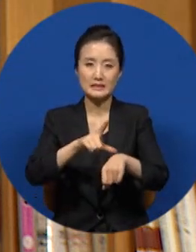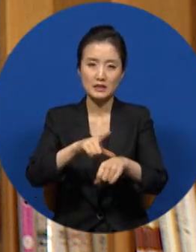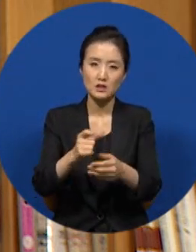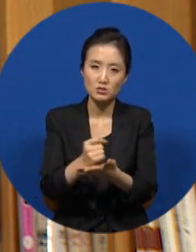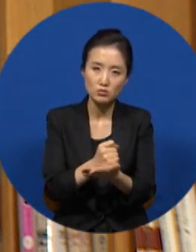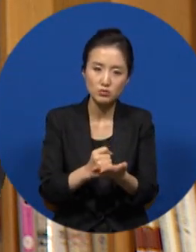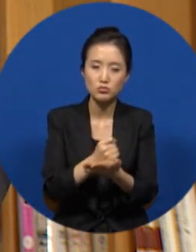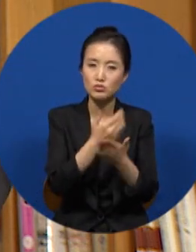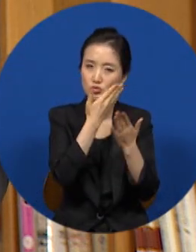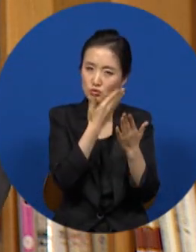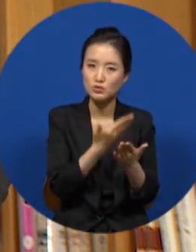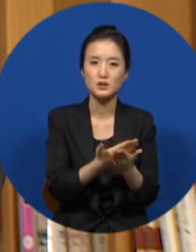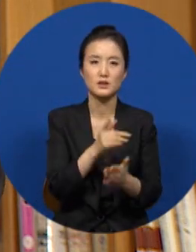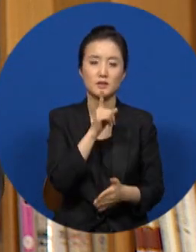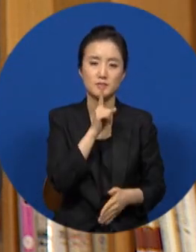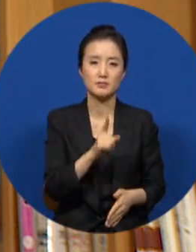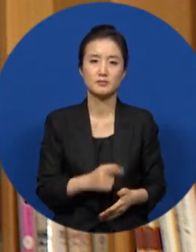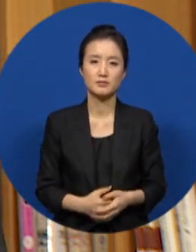얘기를 하고 있습니다.